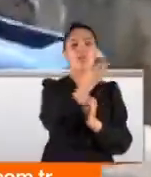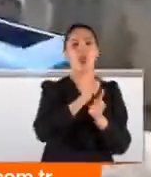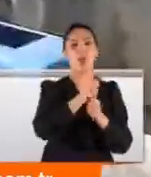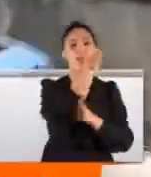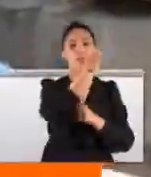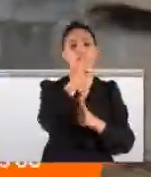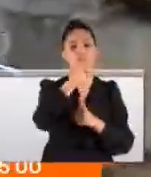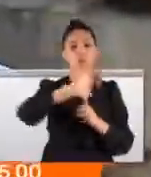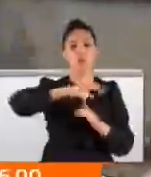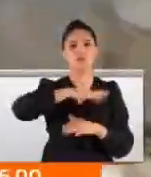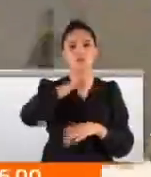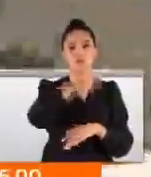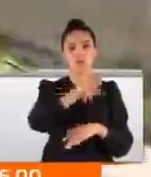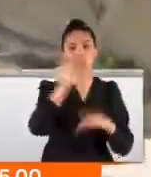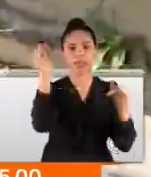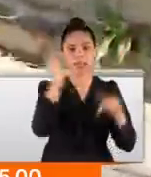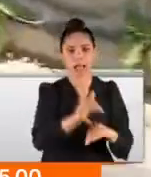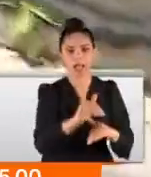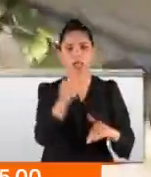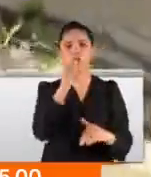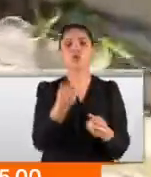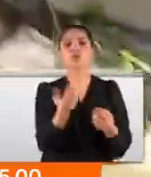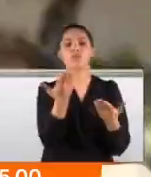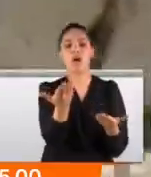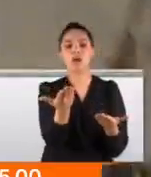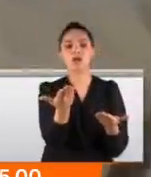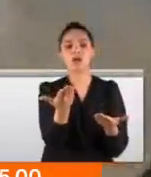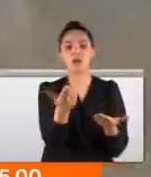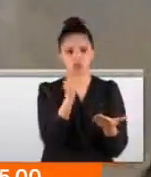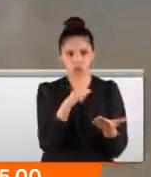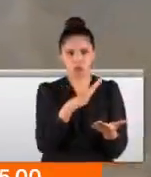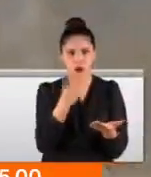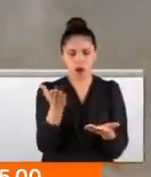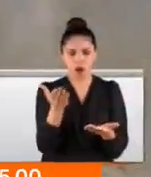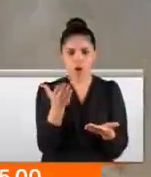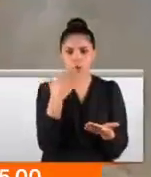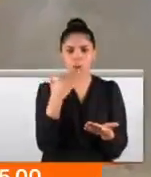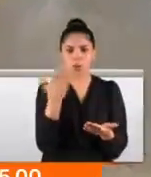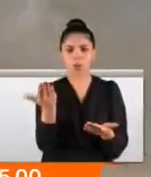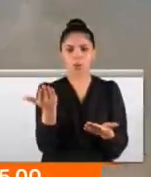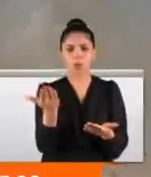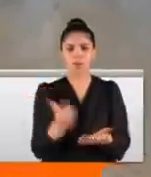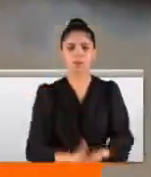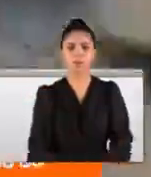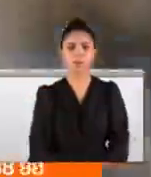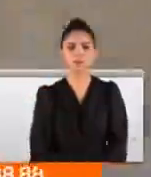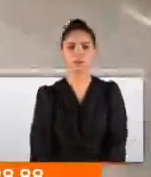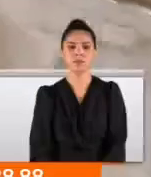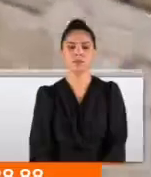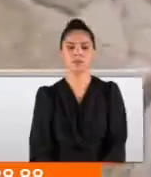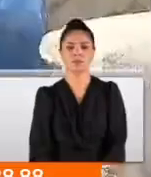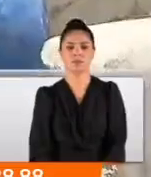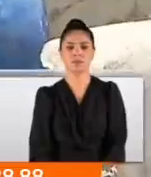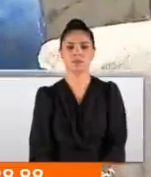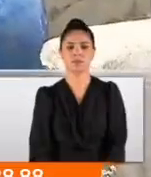bu akan suya geldi diyeceğiz ama burada da su akmıyor. Efendim hani akıyordu burada su? Akmıyor. O bizim suyumuz bir geliyor